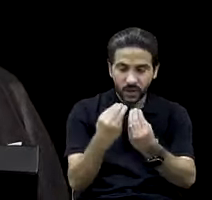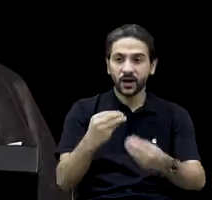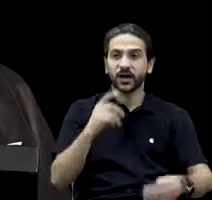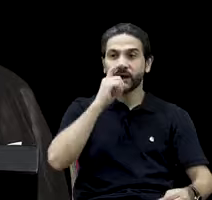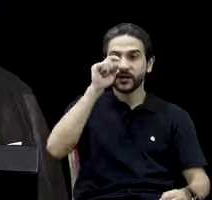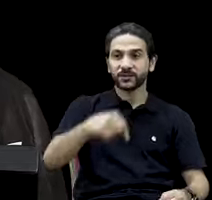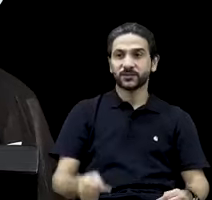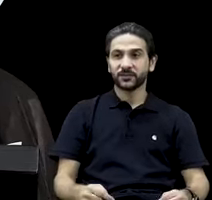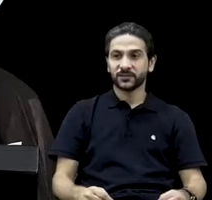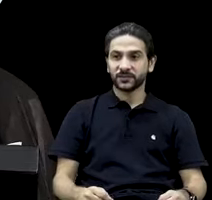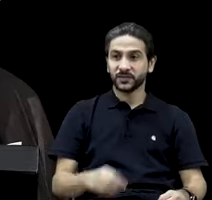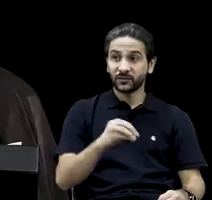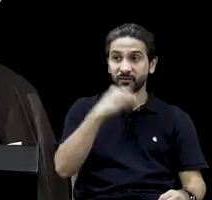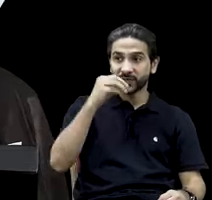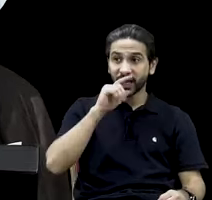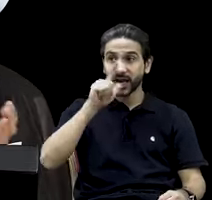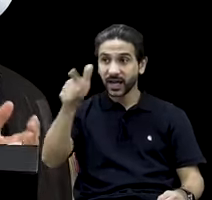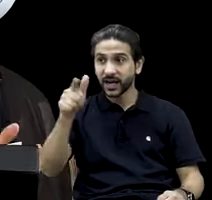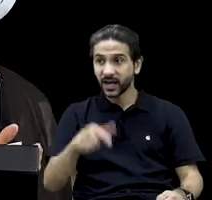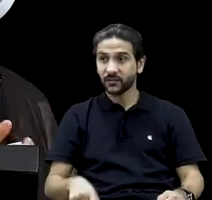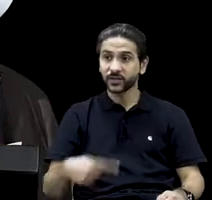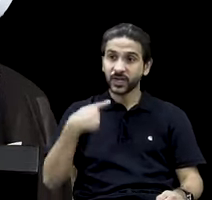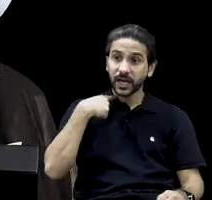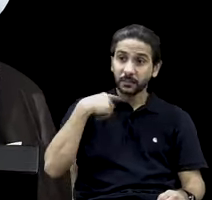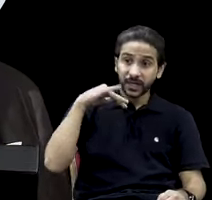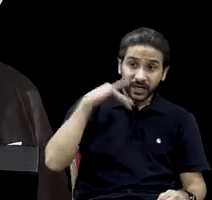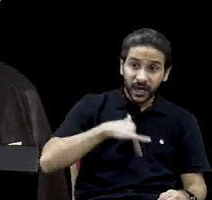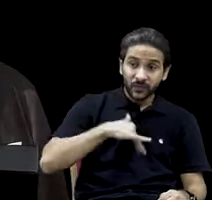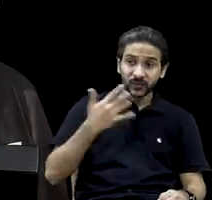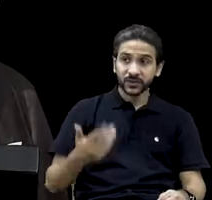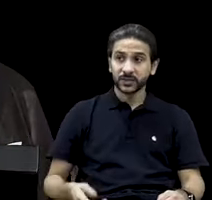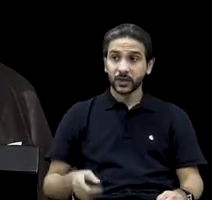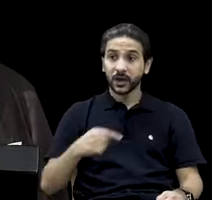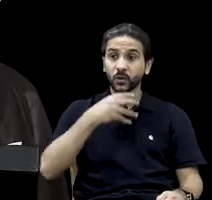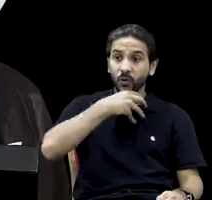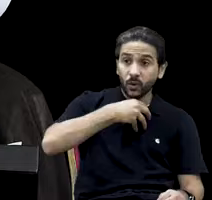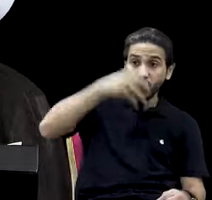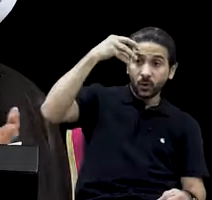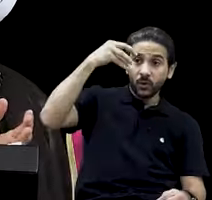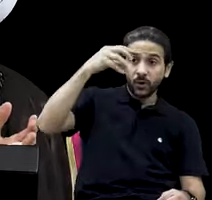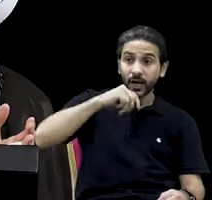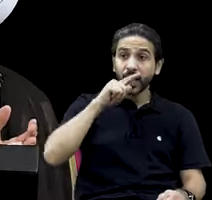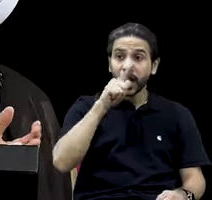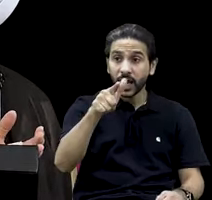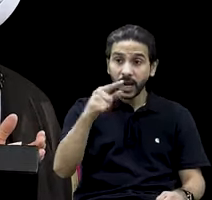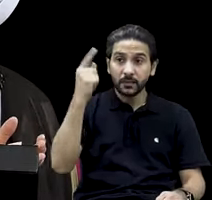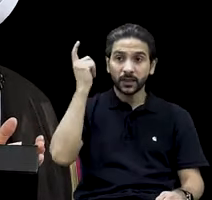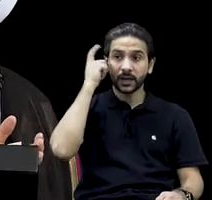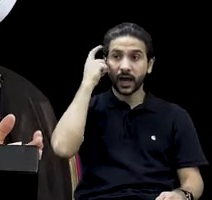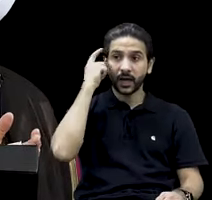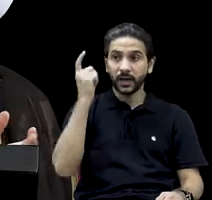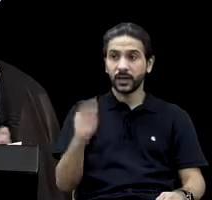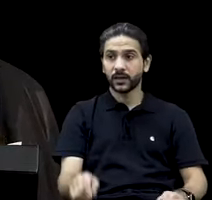فانتقل الحديث في علم النفس من الحديث عن الروح الى الحديث عن